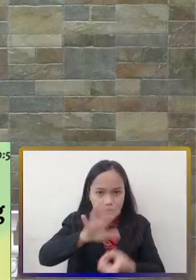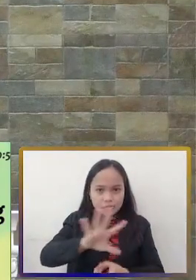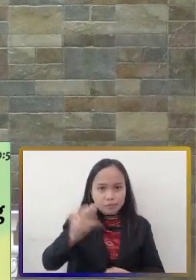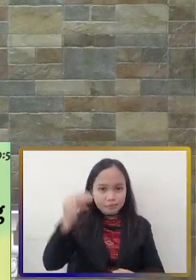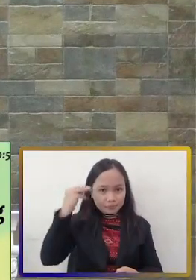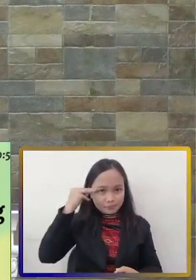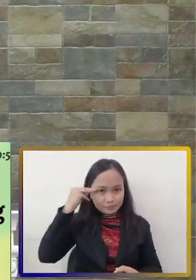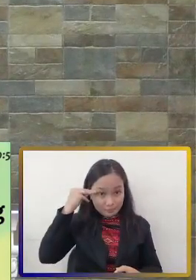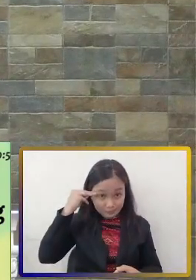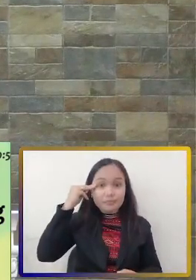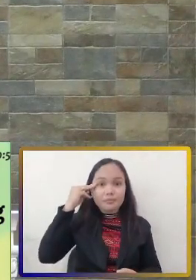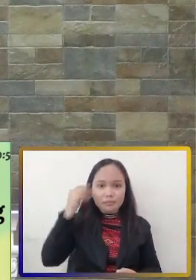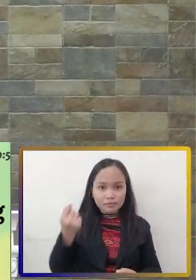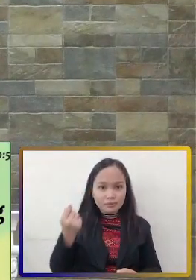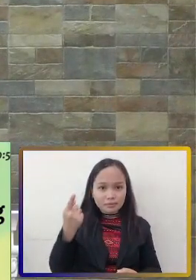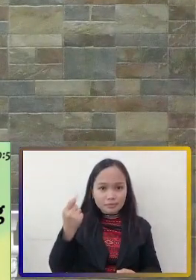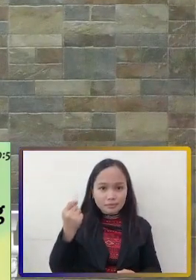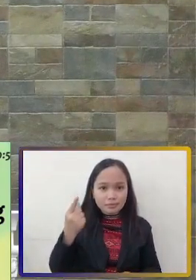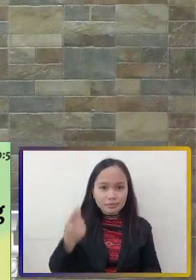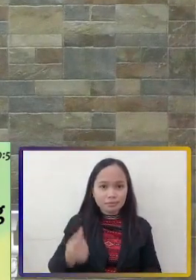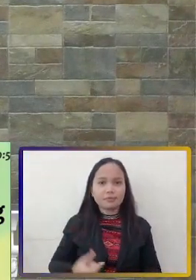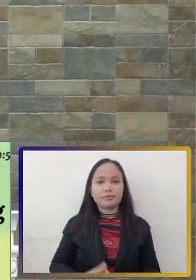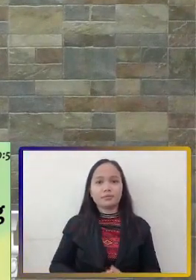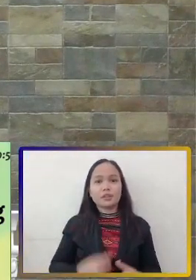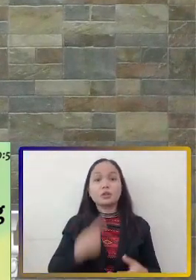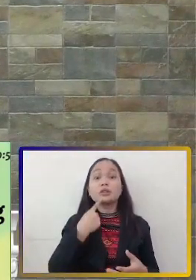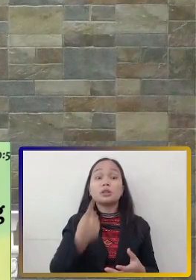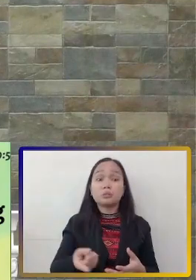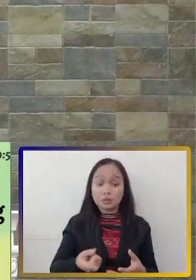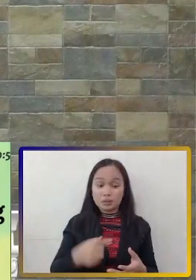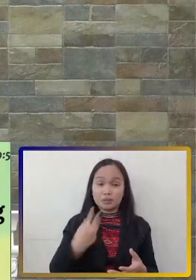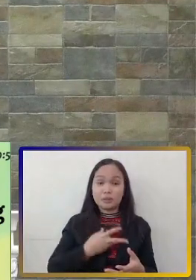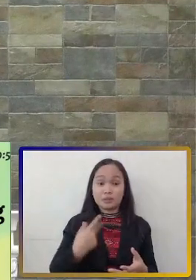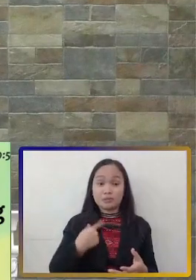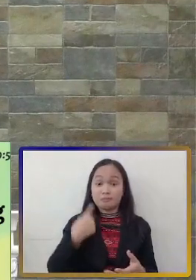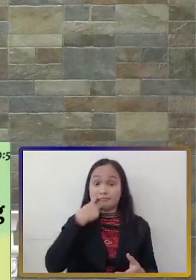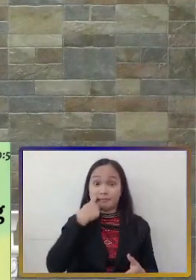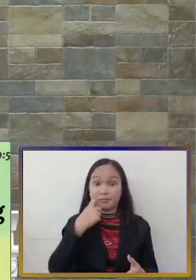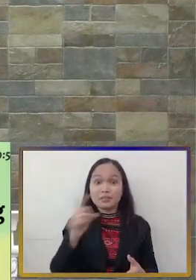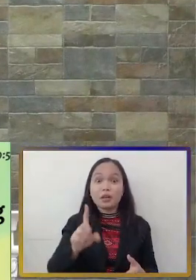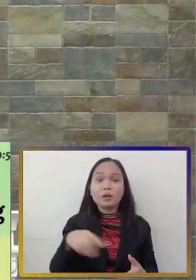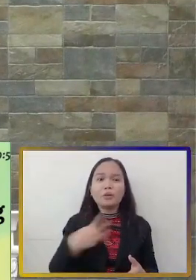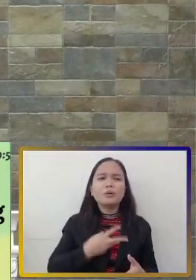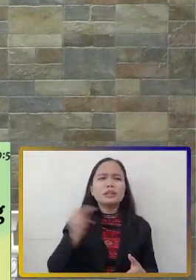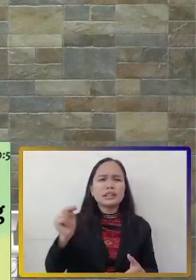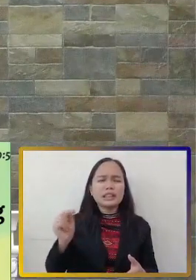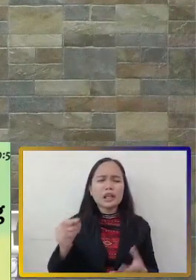Do you understand? Now, sabi ko nga kanina sa inyo, kapatid, kailangan natin